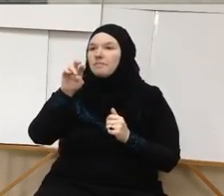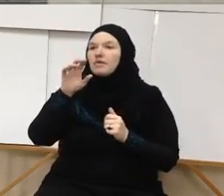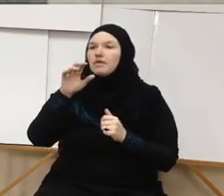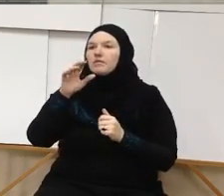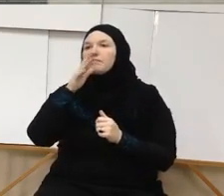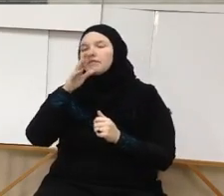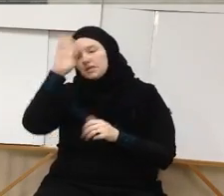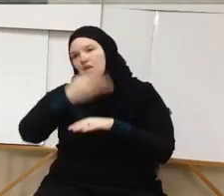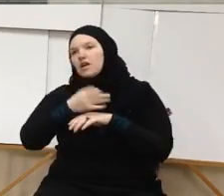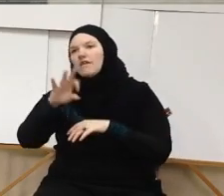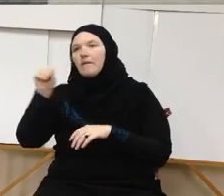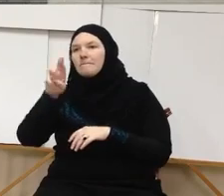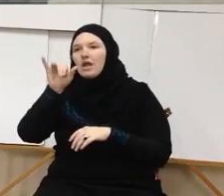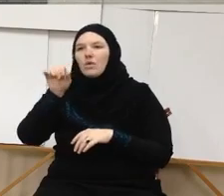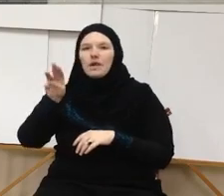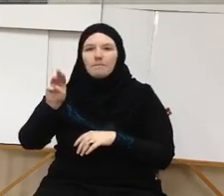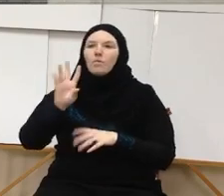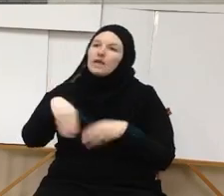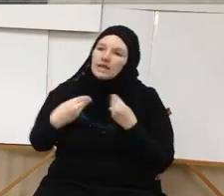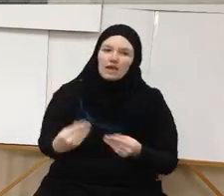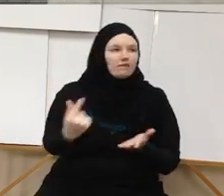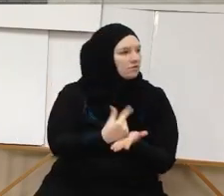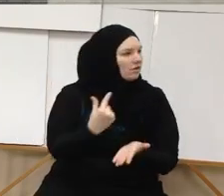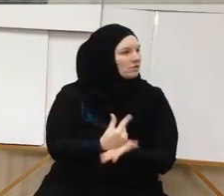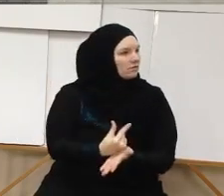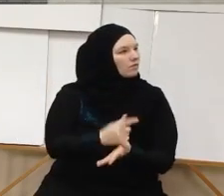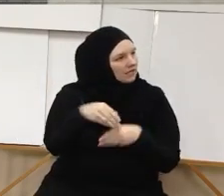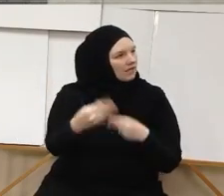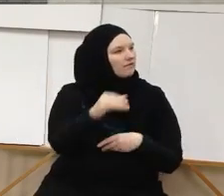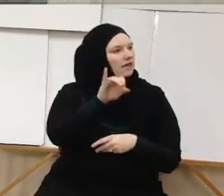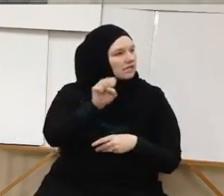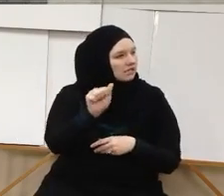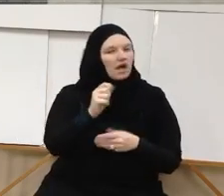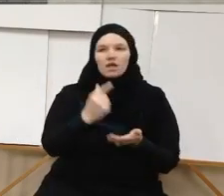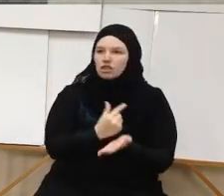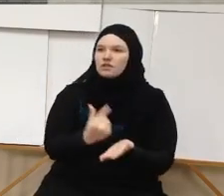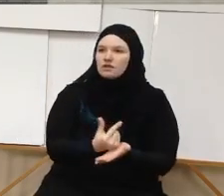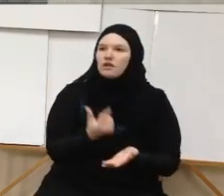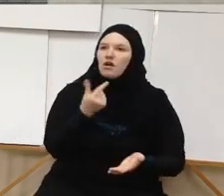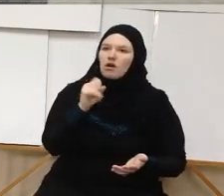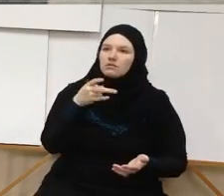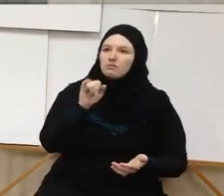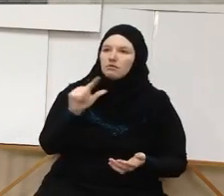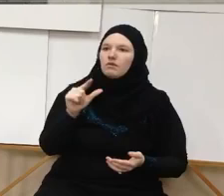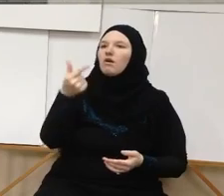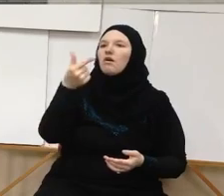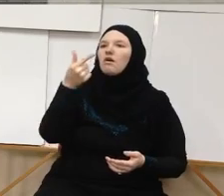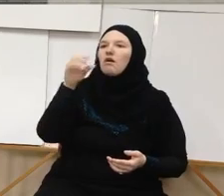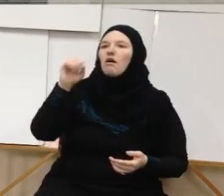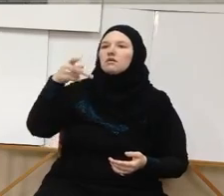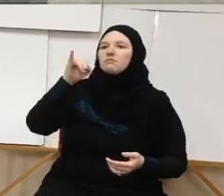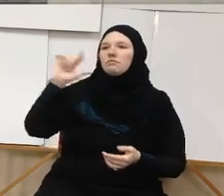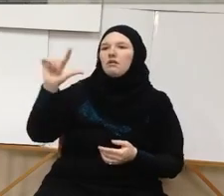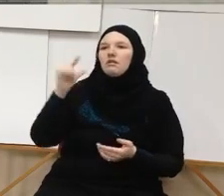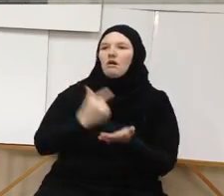And we have given him the Injil, مصدقا لما بين يديه من التوراة confirming what he has received